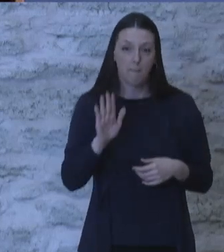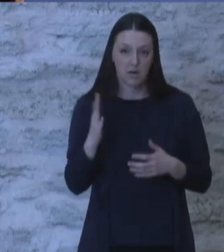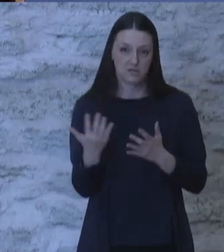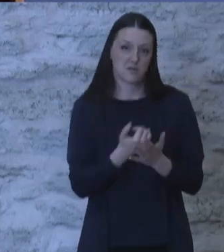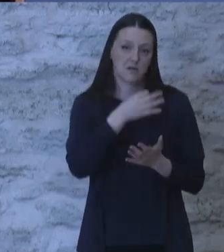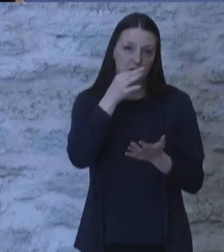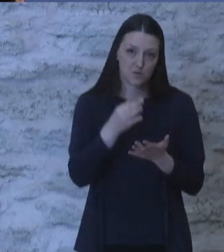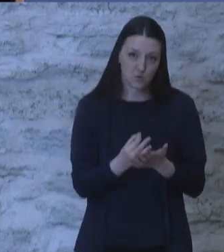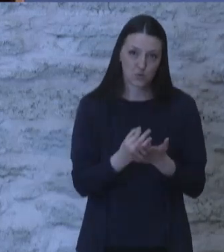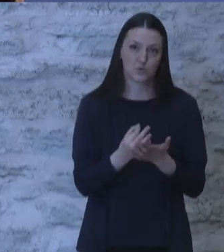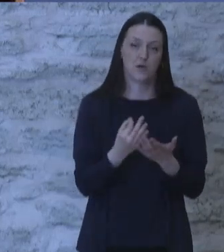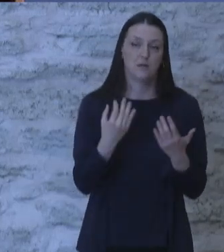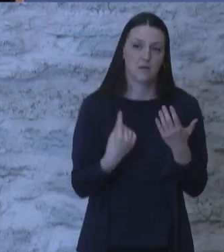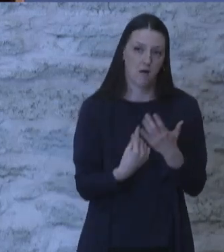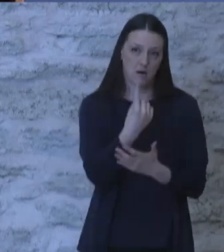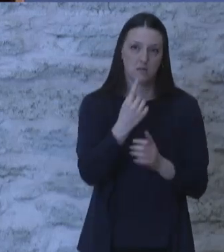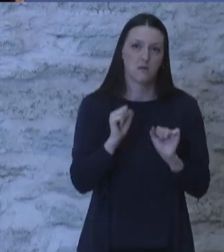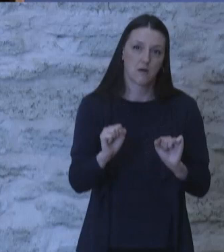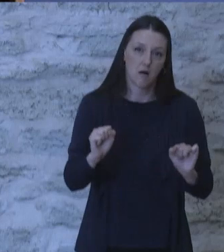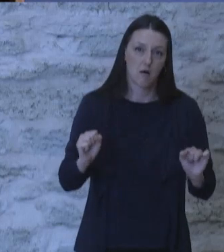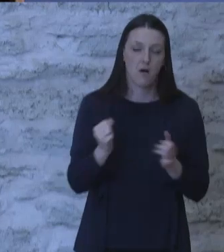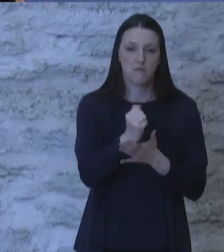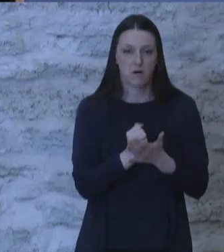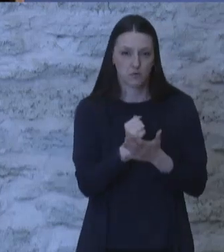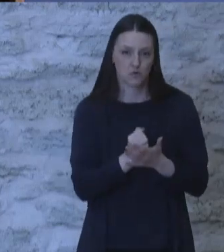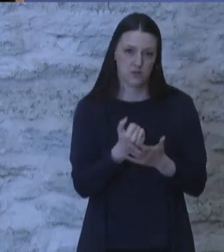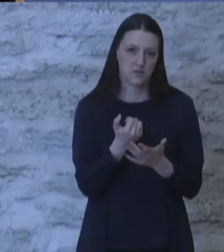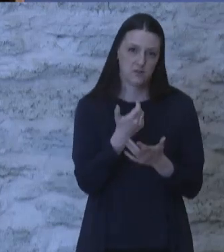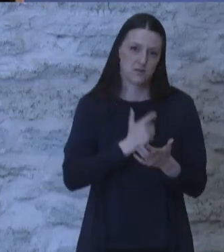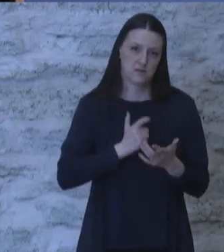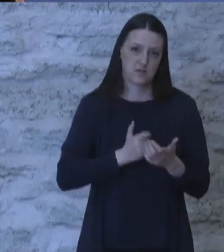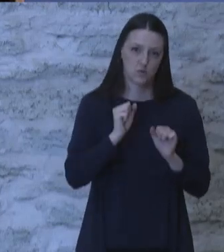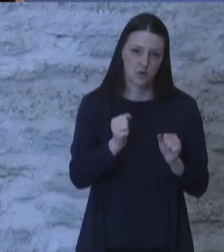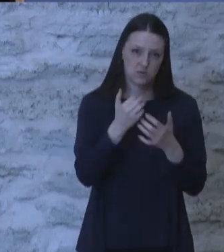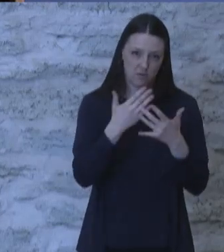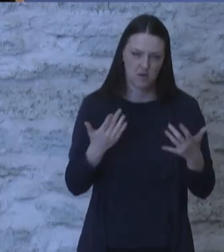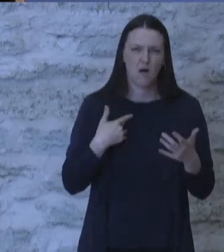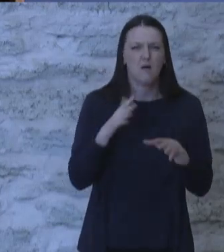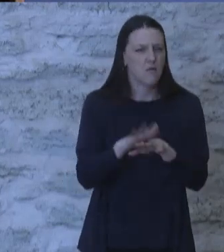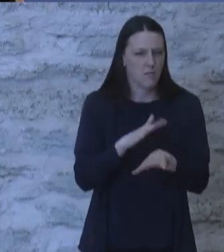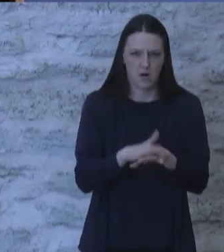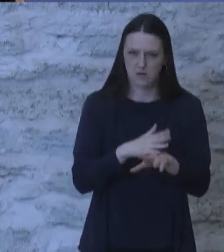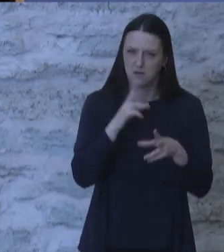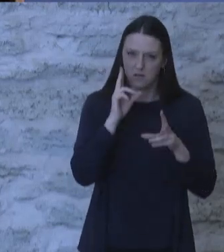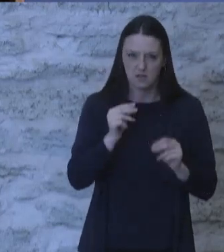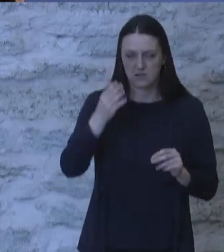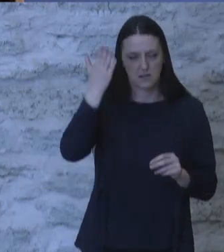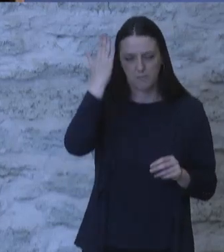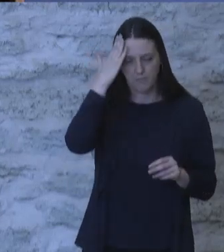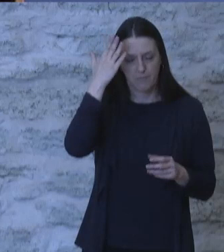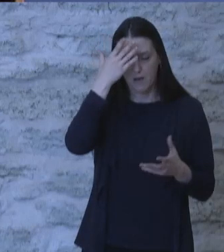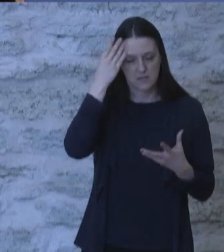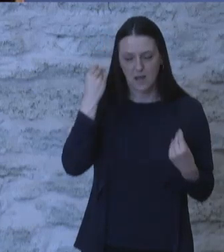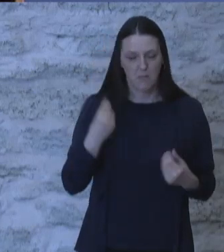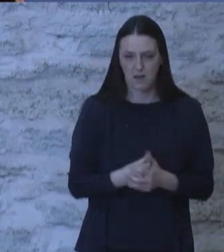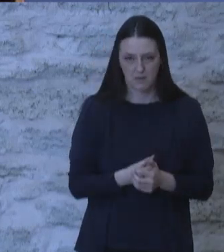et tagada varud ja varustamine isikukaitse vahenditega. Ma vabandan, et ma seda kuupäeva nüüd peaste ei tea ja olen